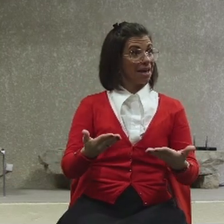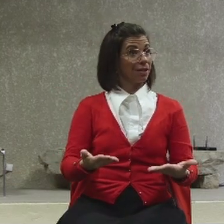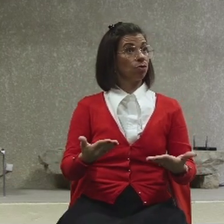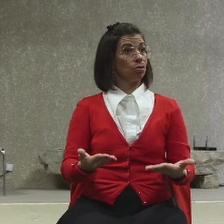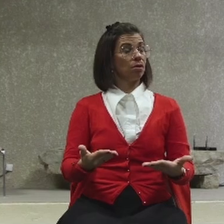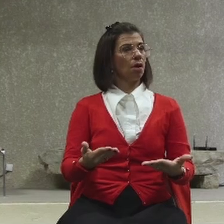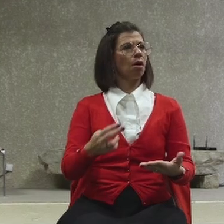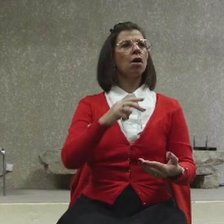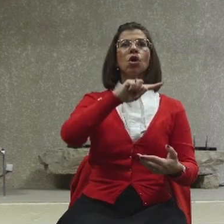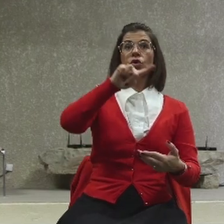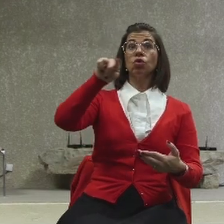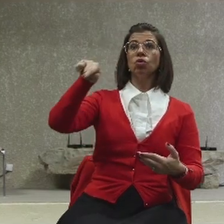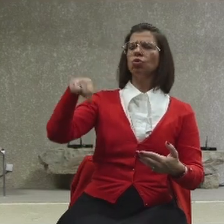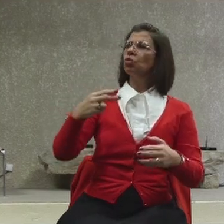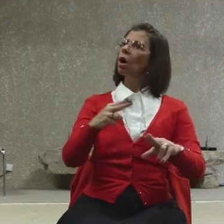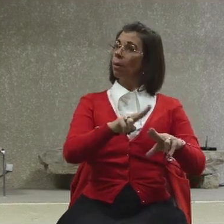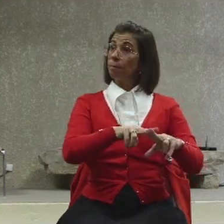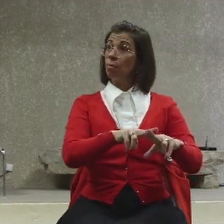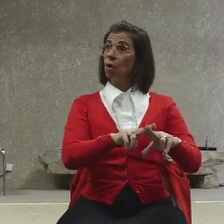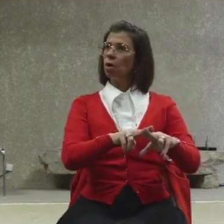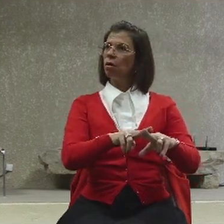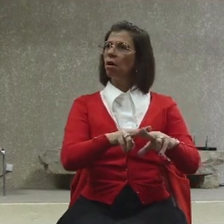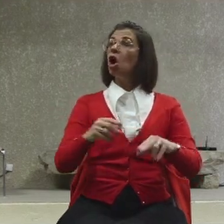créé selon Dieu.